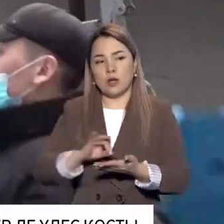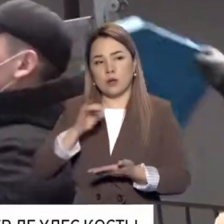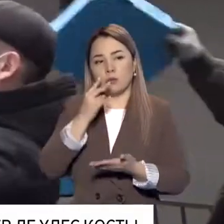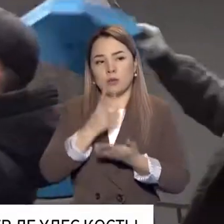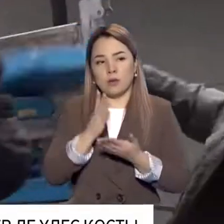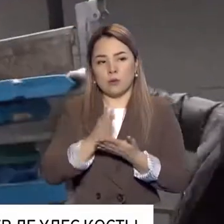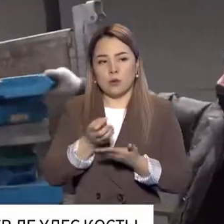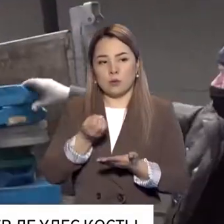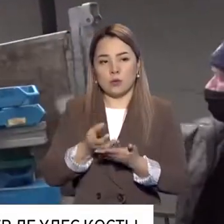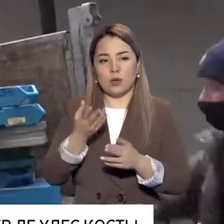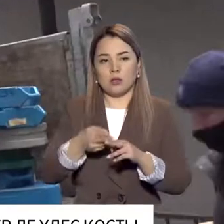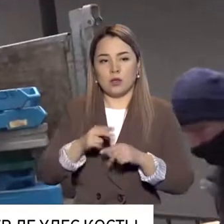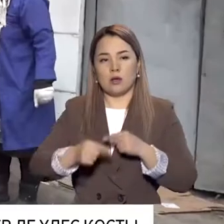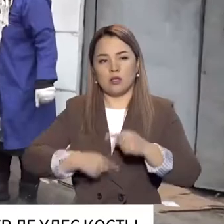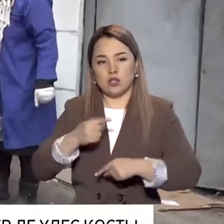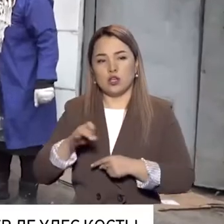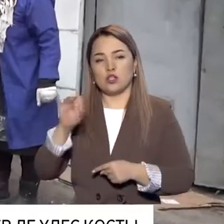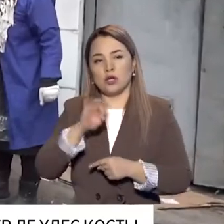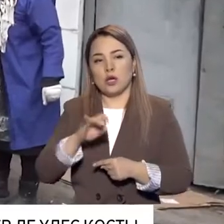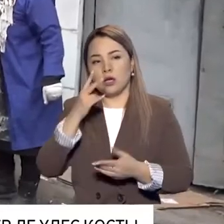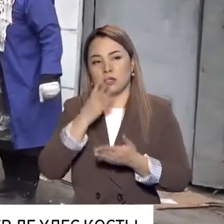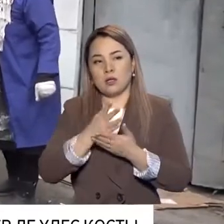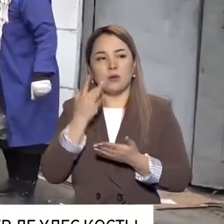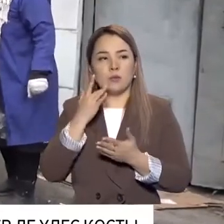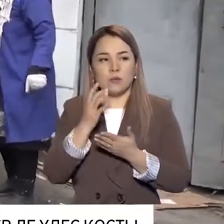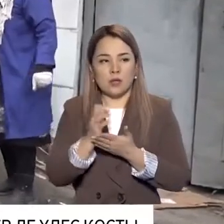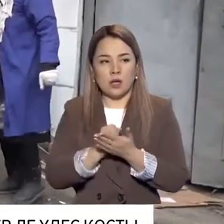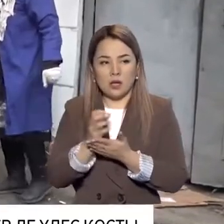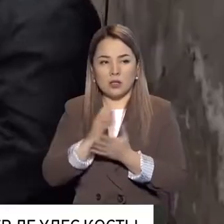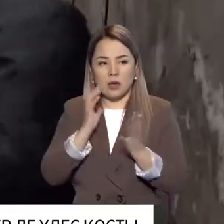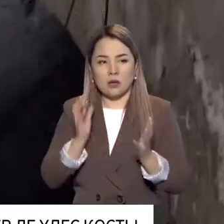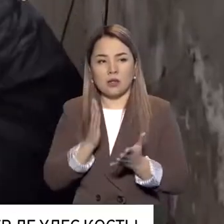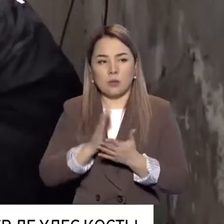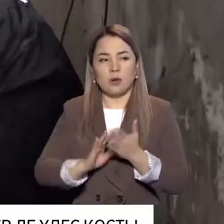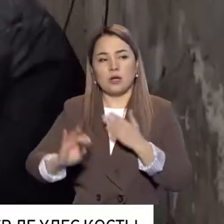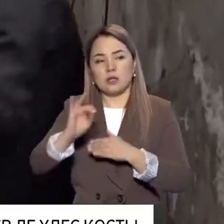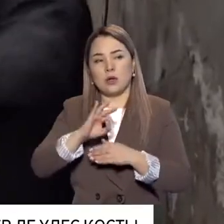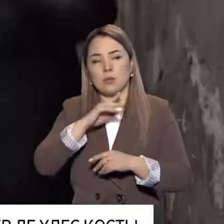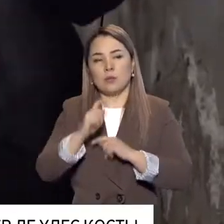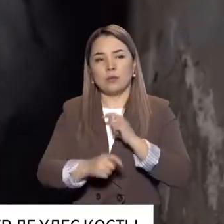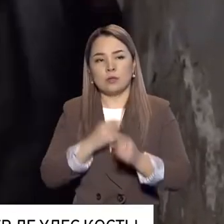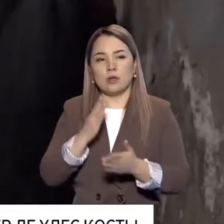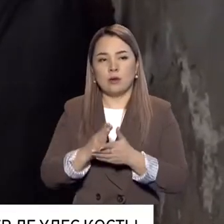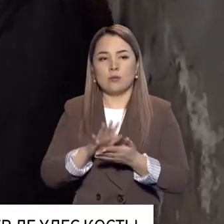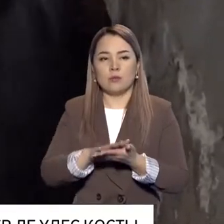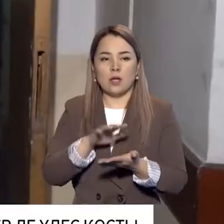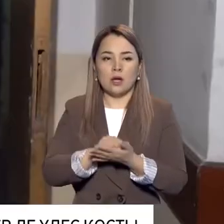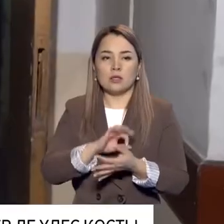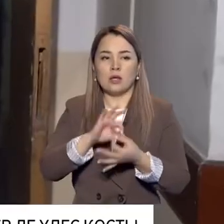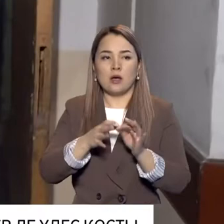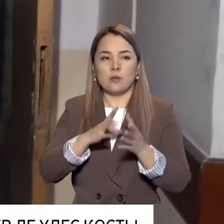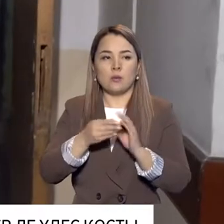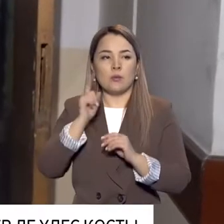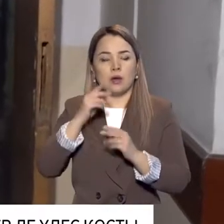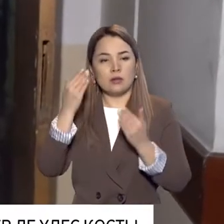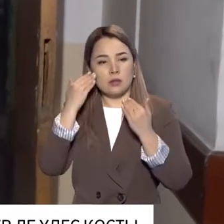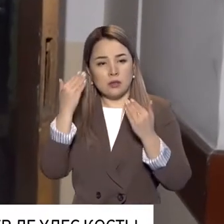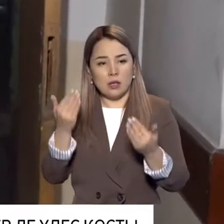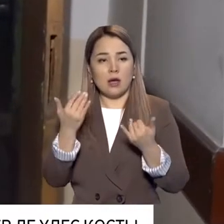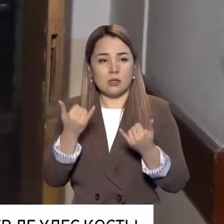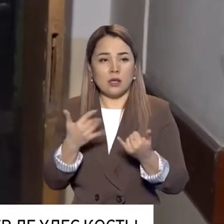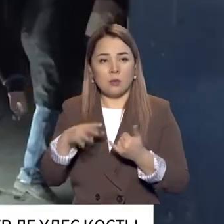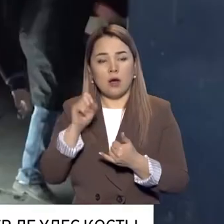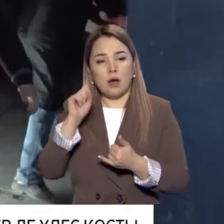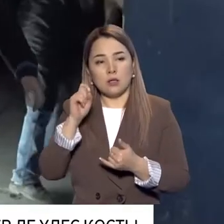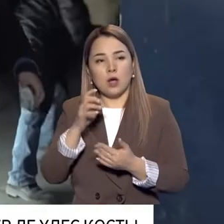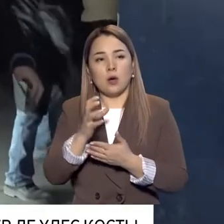бағалы мұра осы. Жылдар бойы көздің қарашығындай сақталды. Мұрағат материалдарына қаншалықты зақым келген әзірге белгісіз. Алтын